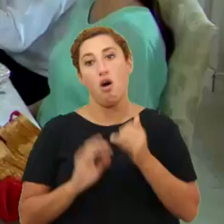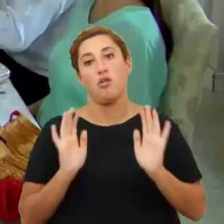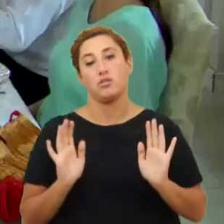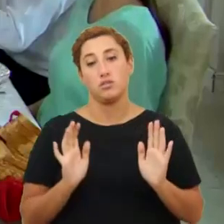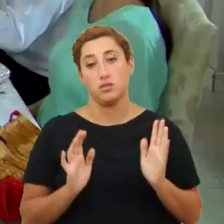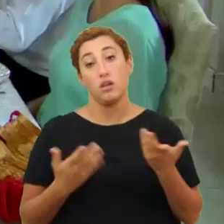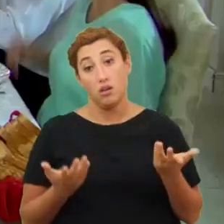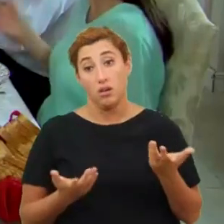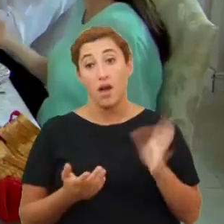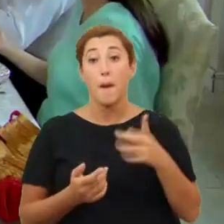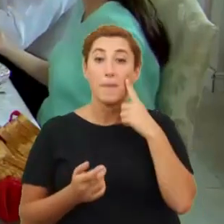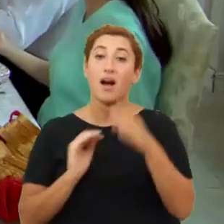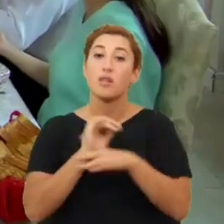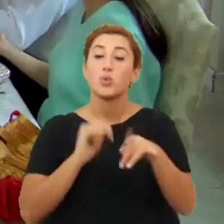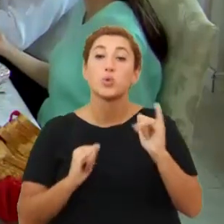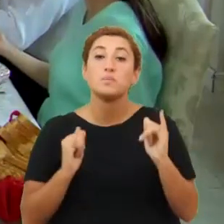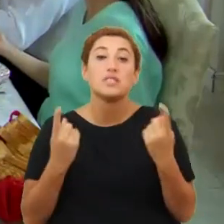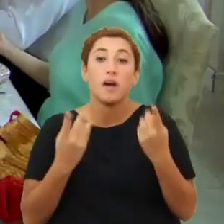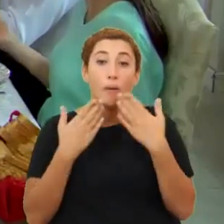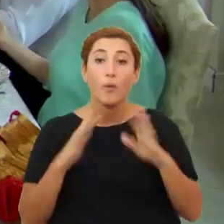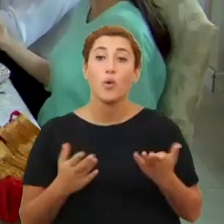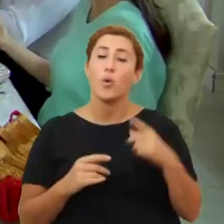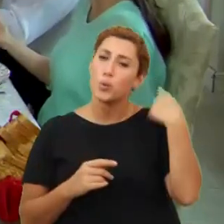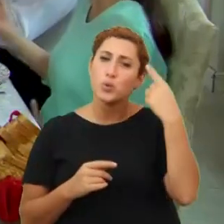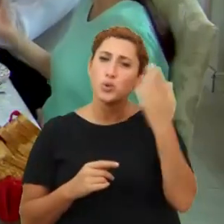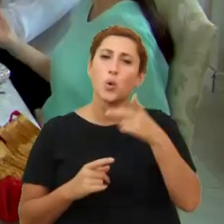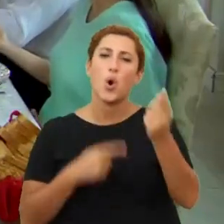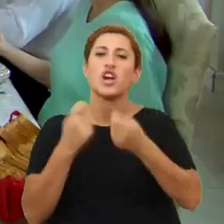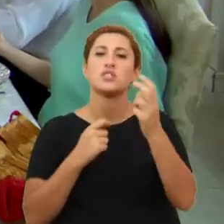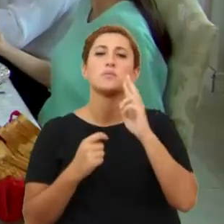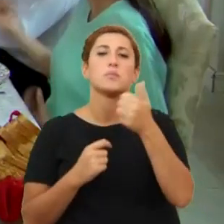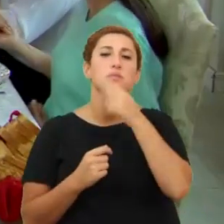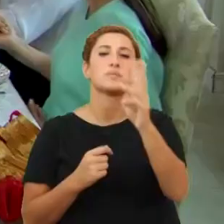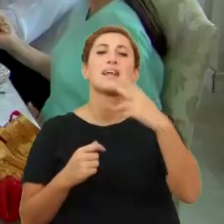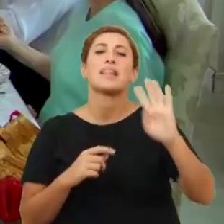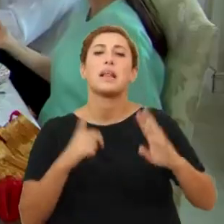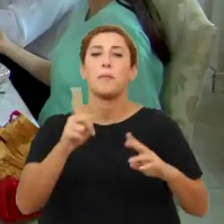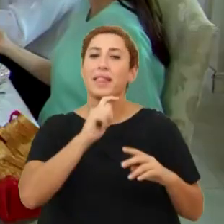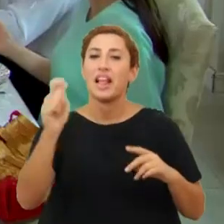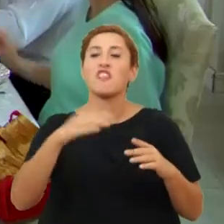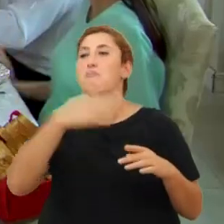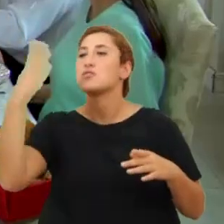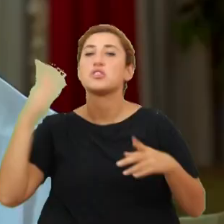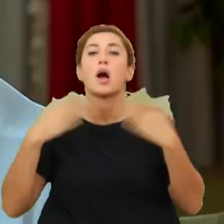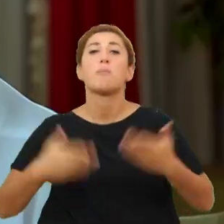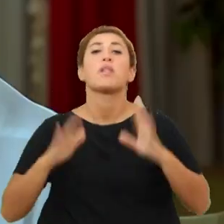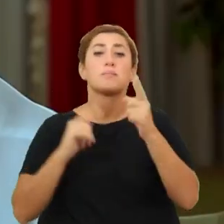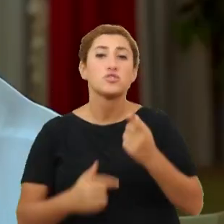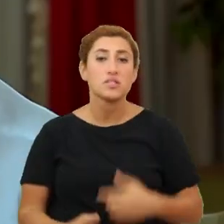yani. Ya bak hayatım bunda kötü bir şey yok. Ya düşün ki o şirket babamın değil. Ya sana böyle bir teklif gelse kabul etmeyecek